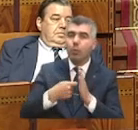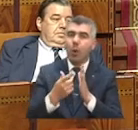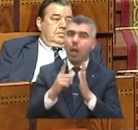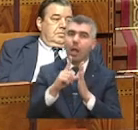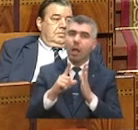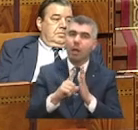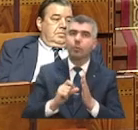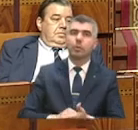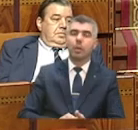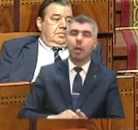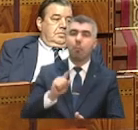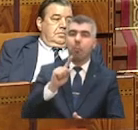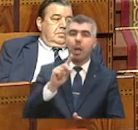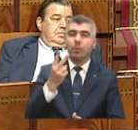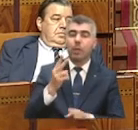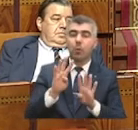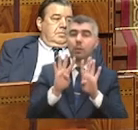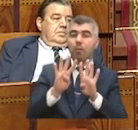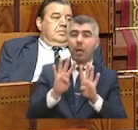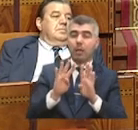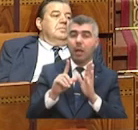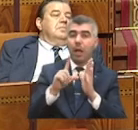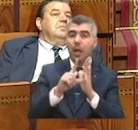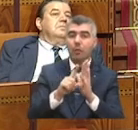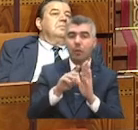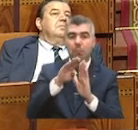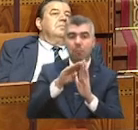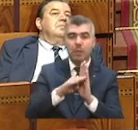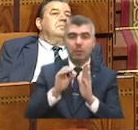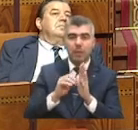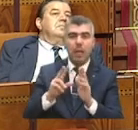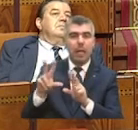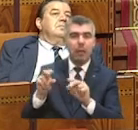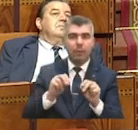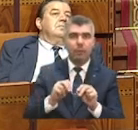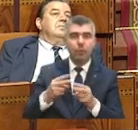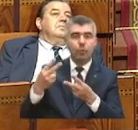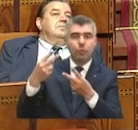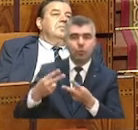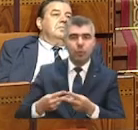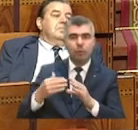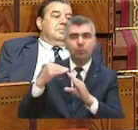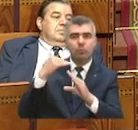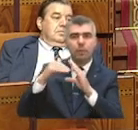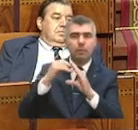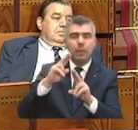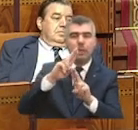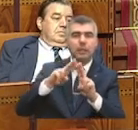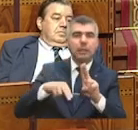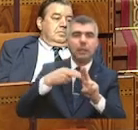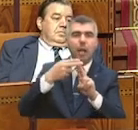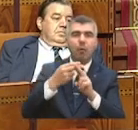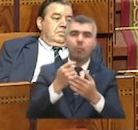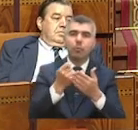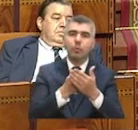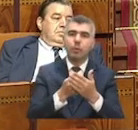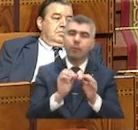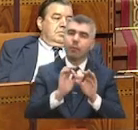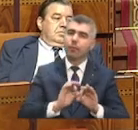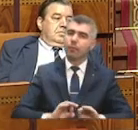القوانين. والمادة 182 من النظام الداخلي نفس الأمر. أنتم كتحضروا كتصيفطوا لنا أجوبة مكتوبة، هادشي